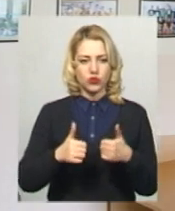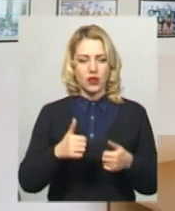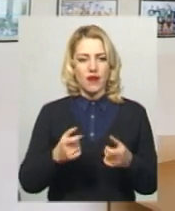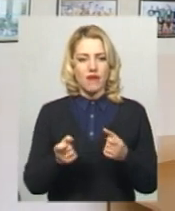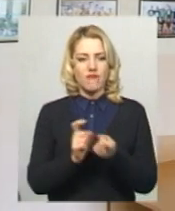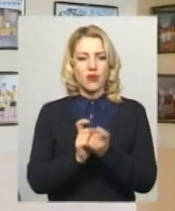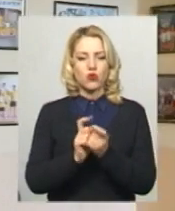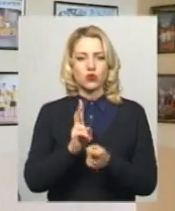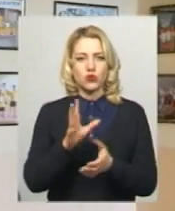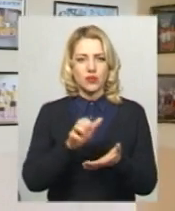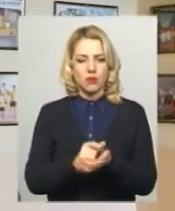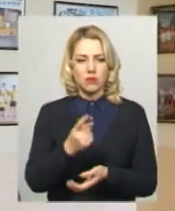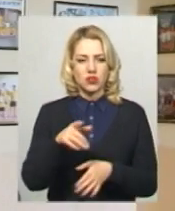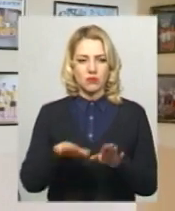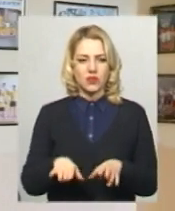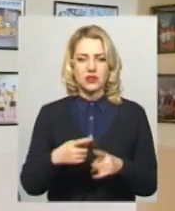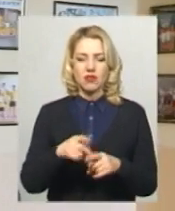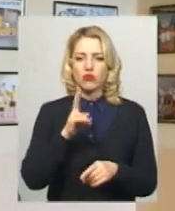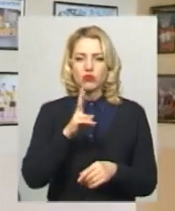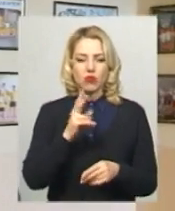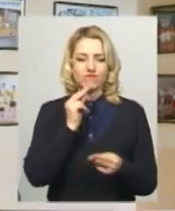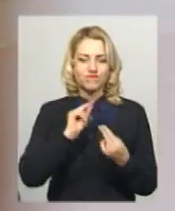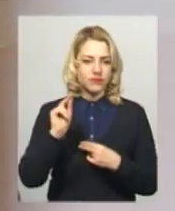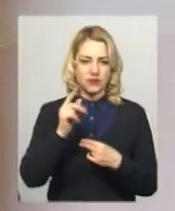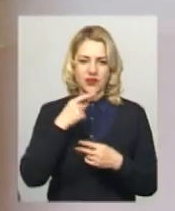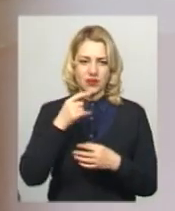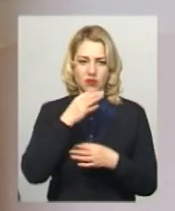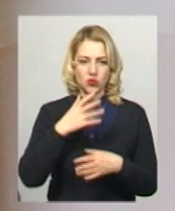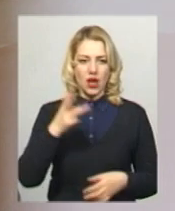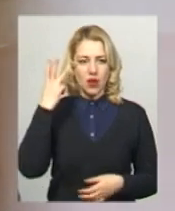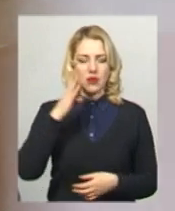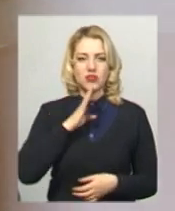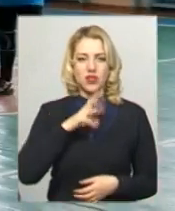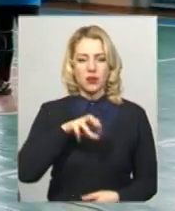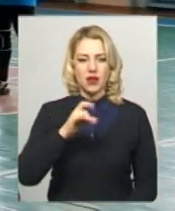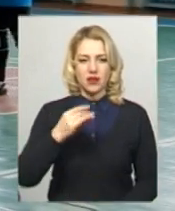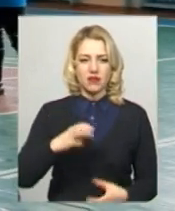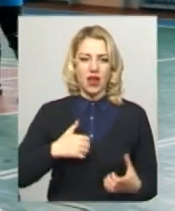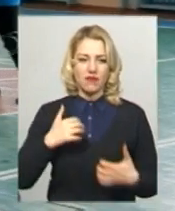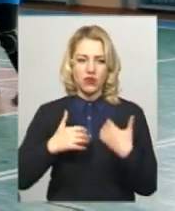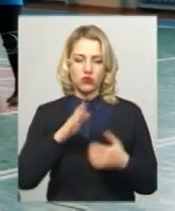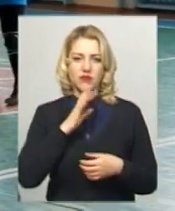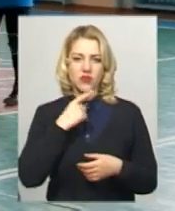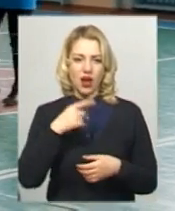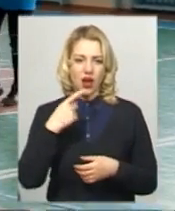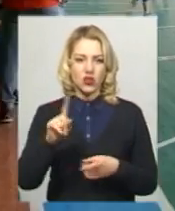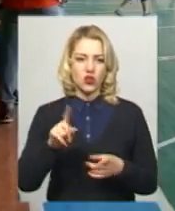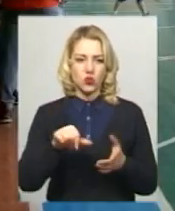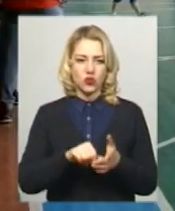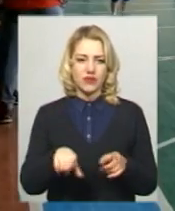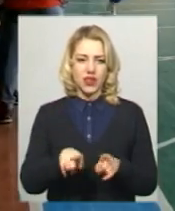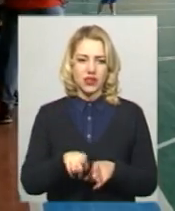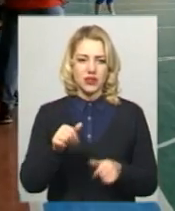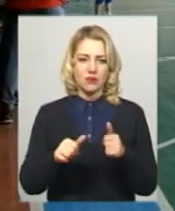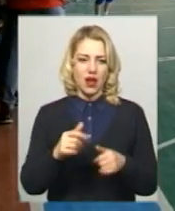виборюють, хто займе перше місце. Таких явних лідерів поки немає, нічого не можна сказати. Хмельничанка Марія хвилюється. Дівчина каже, участь у таких